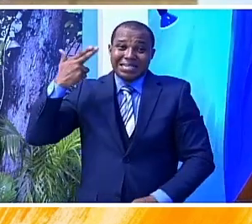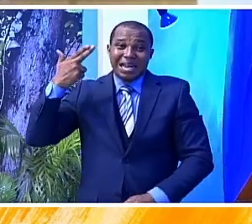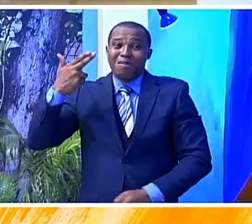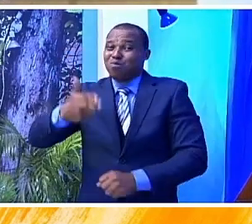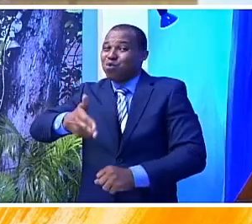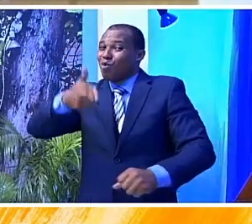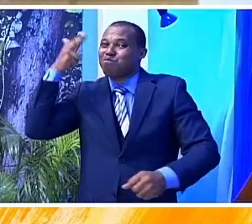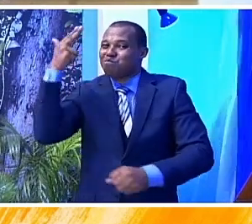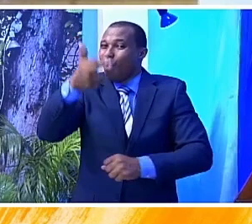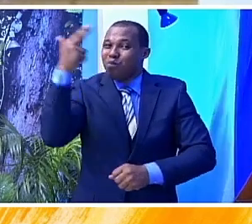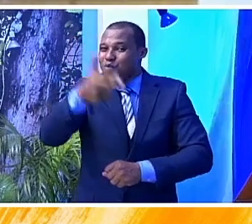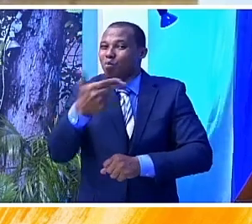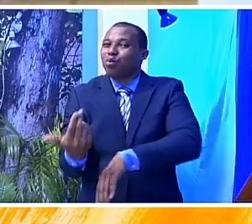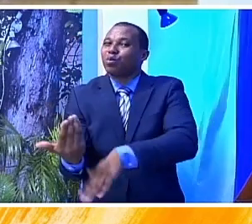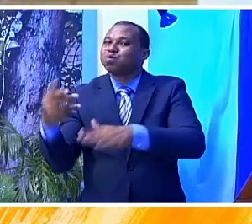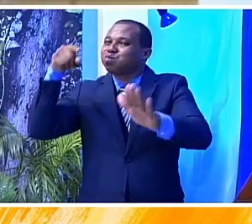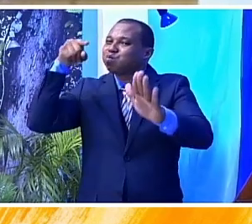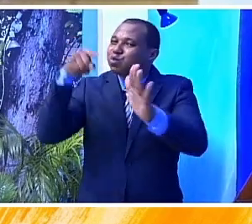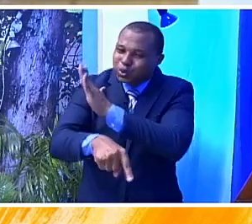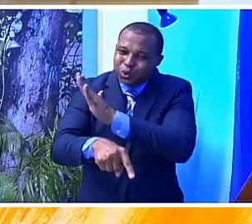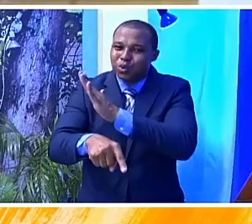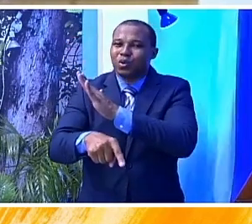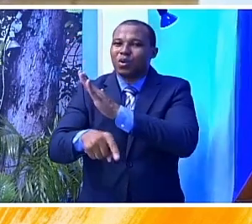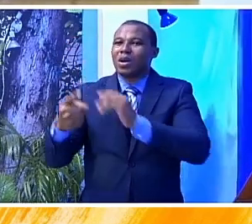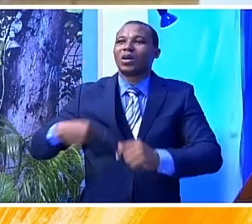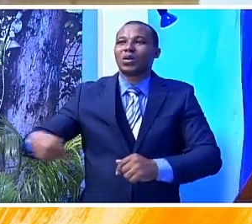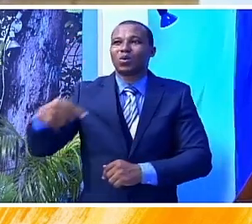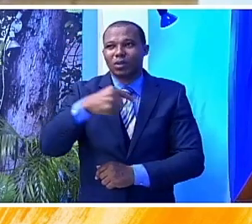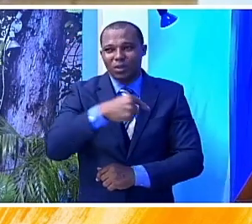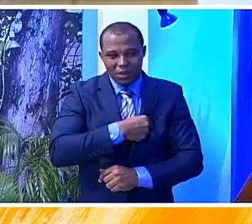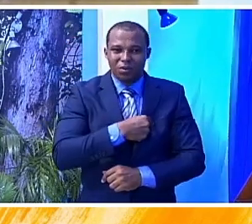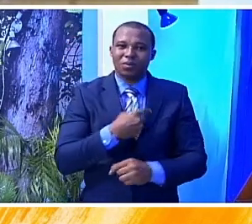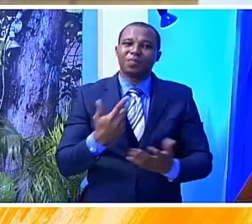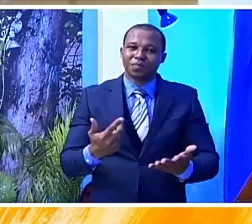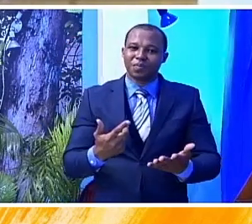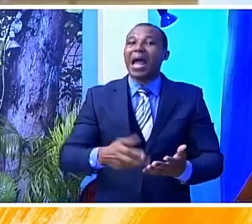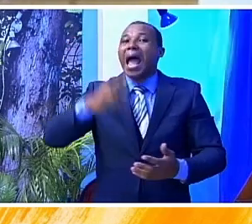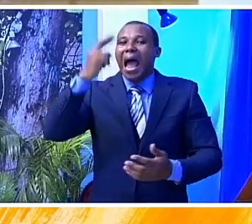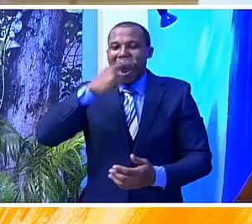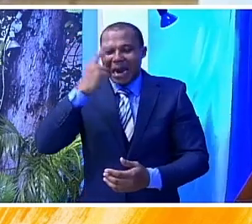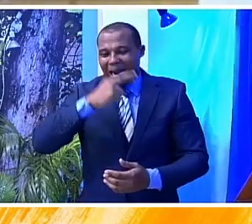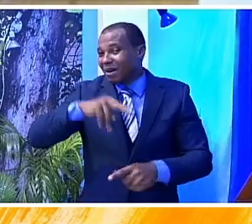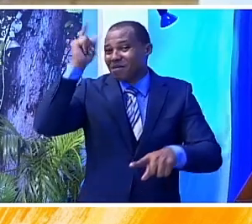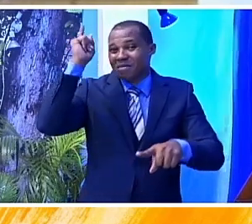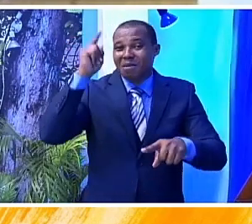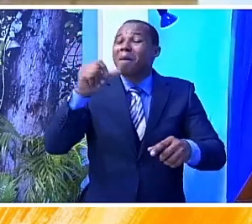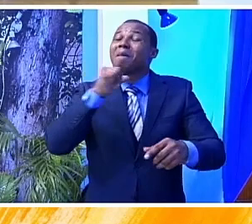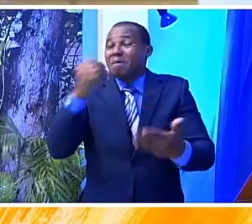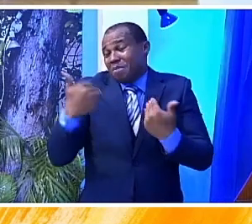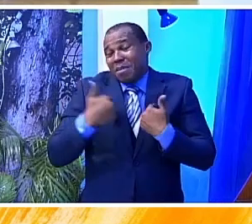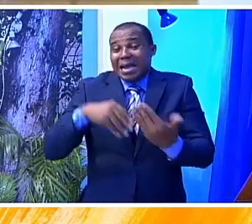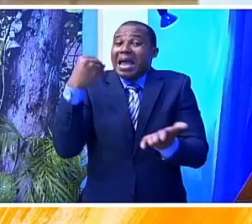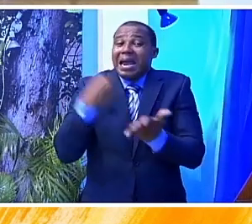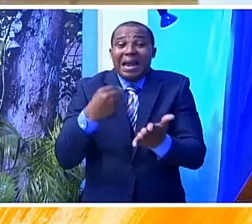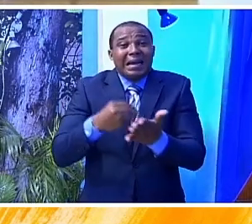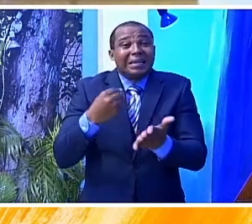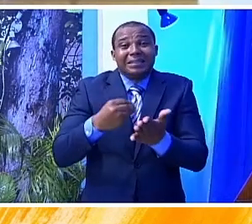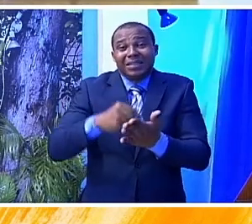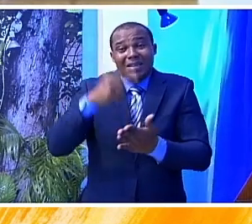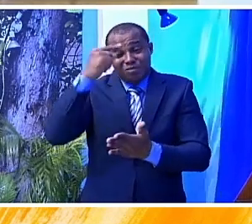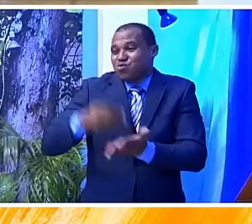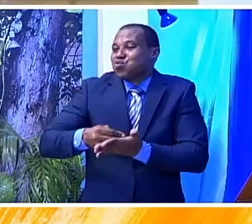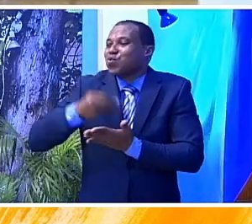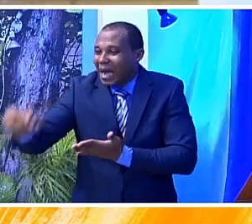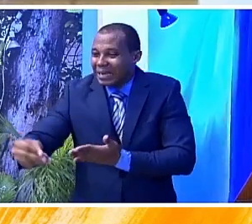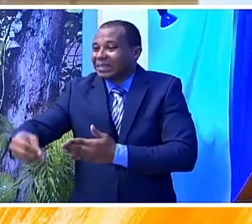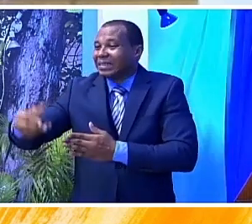que moun sa yo ki gen zam nan yo pa konn fè zam yo pa même gen l'argent pour acheter zam mais gen moun kap bay yo zam et gen moun kap